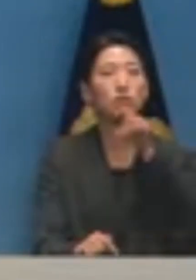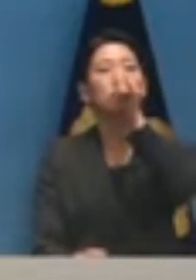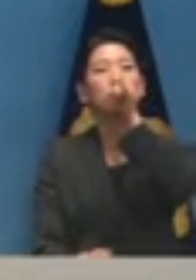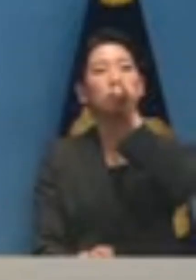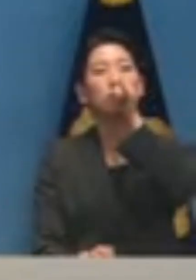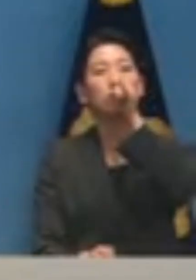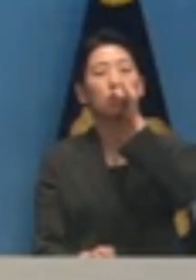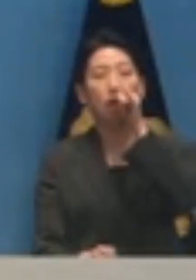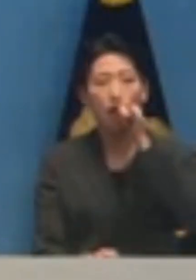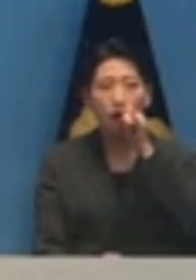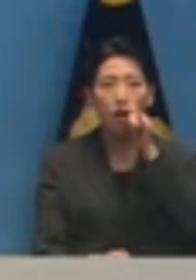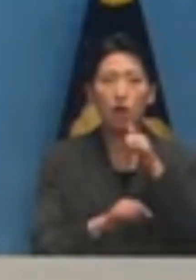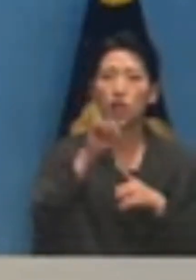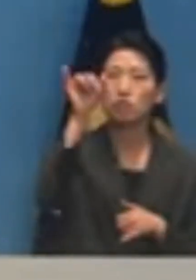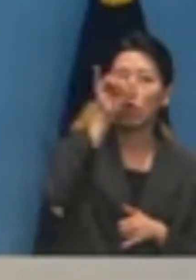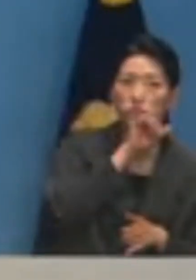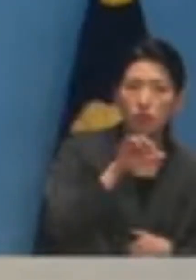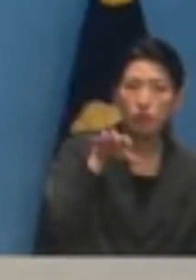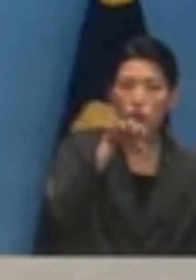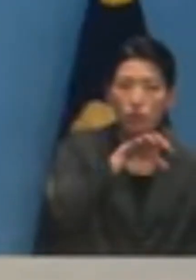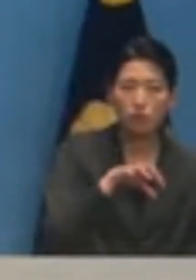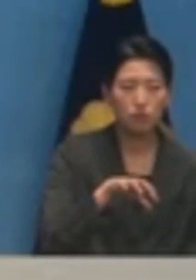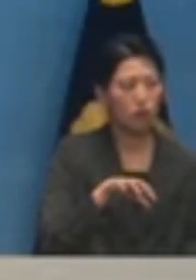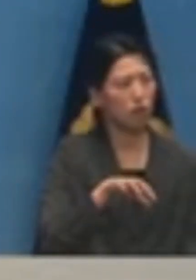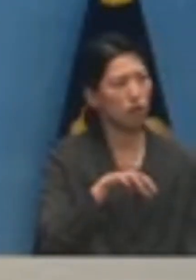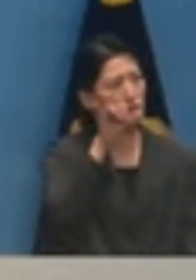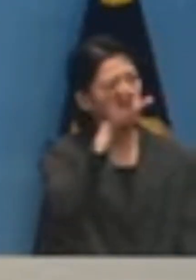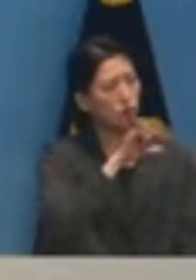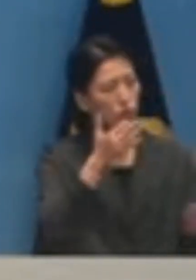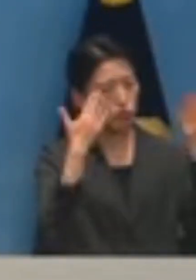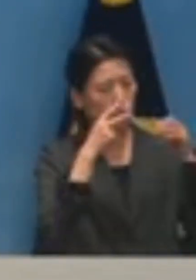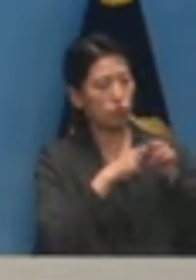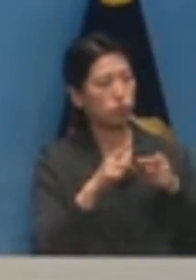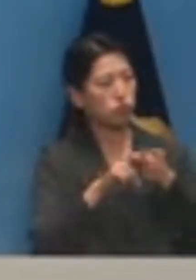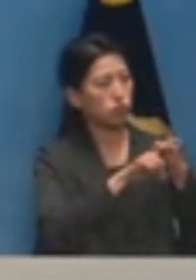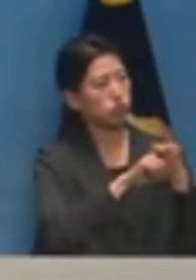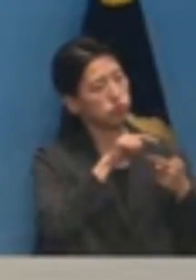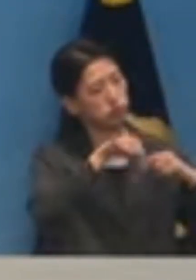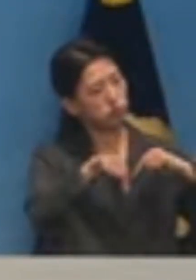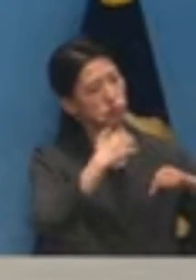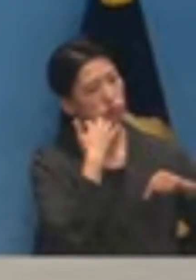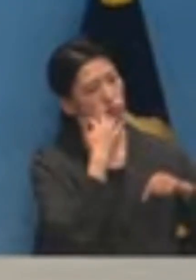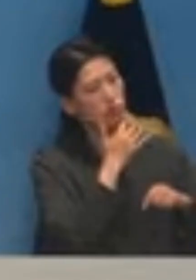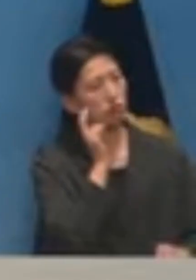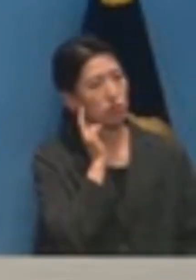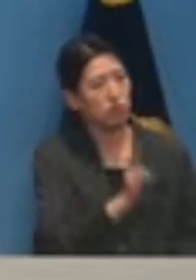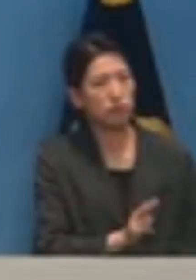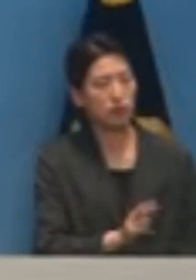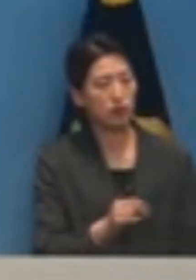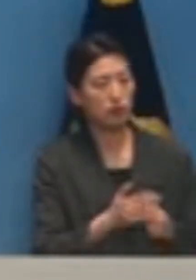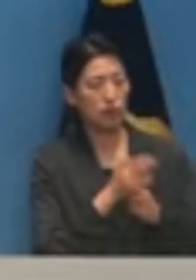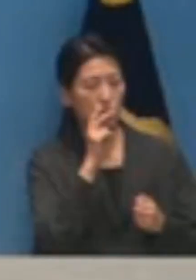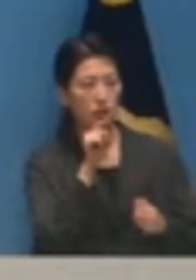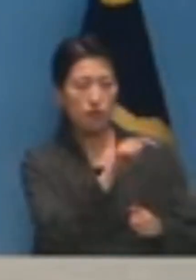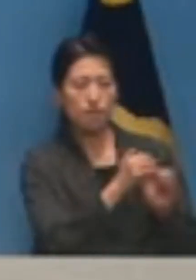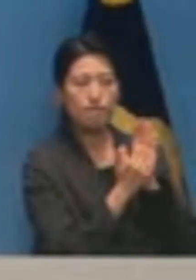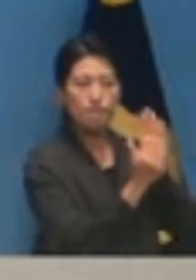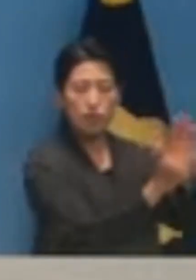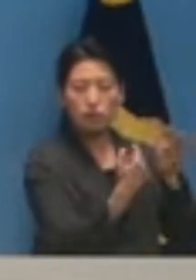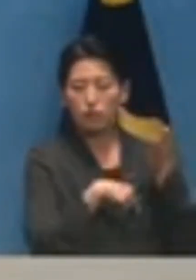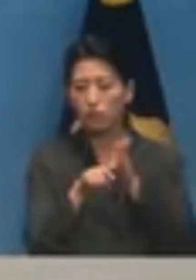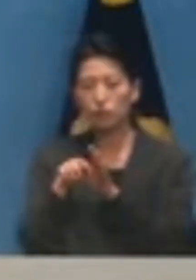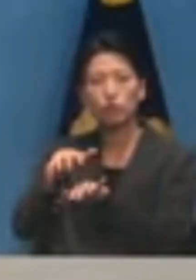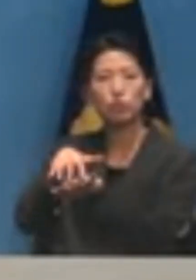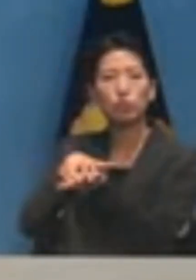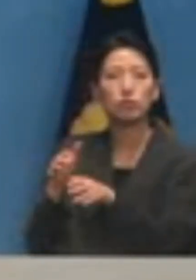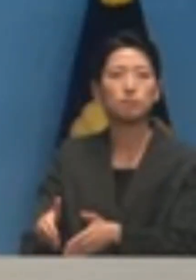중고등학교 학생들이 일부 전교조 교사들의 정치 편향에 반기를 들고 전국 학생수호연합을 결성하였고